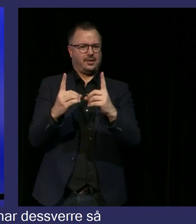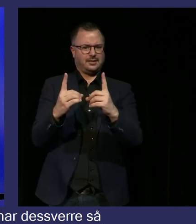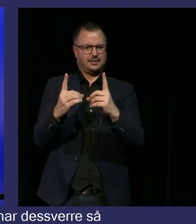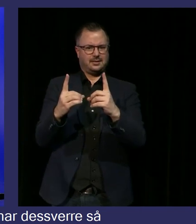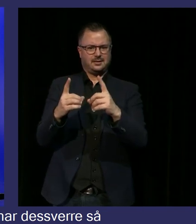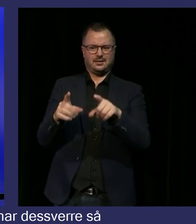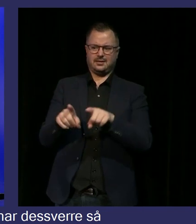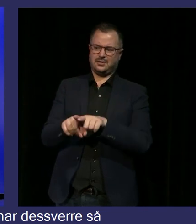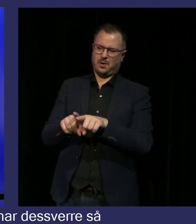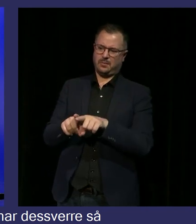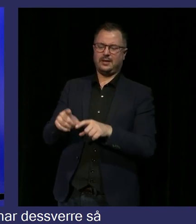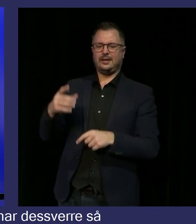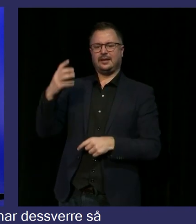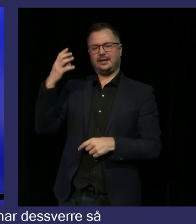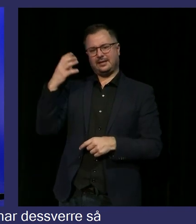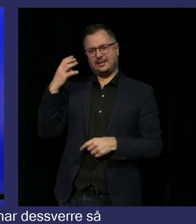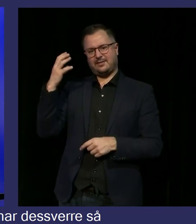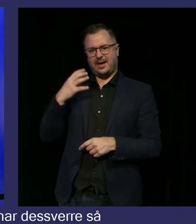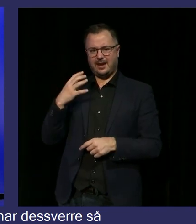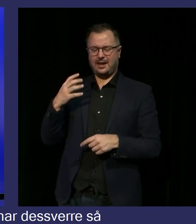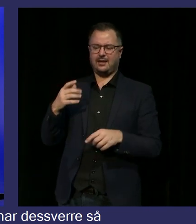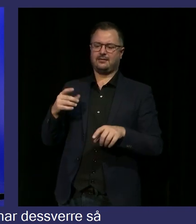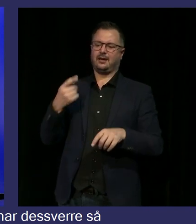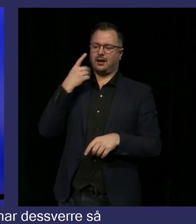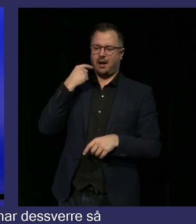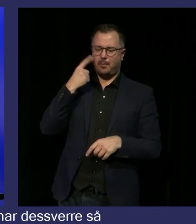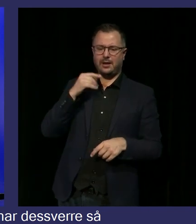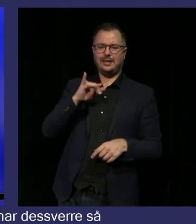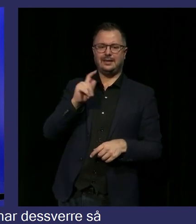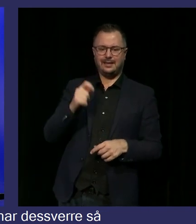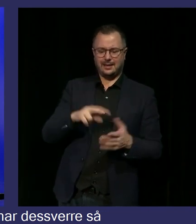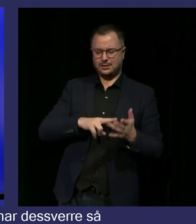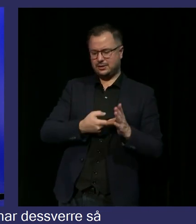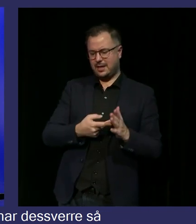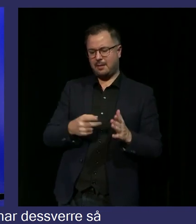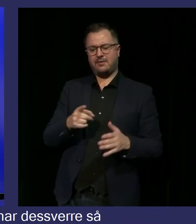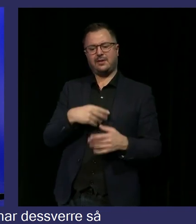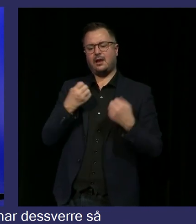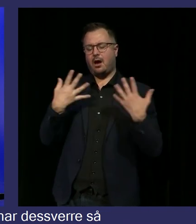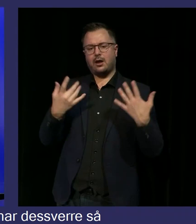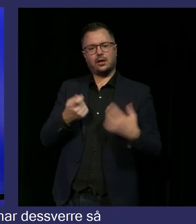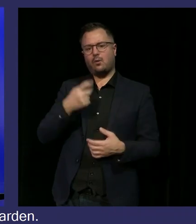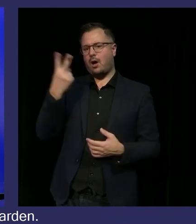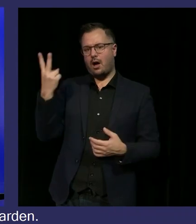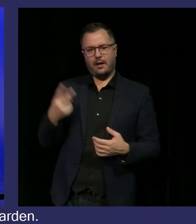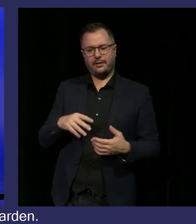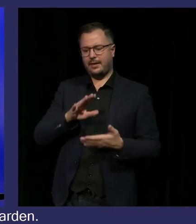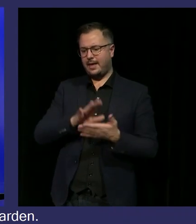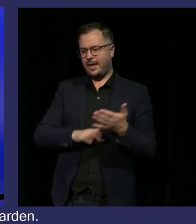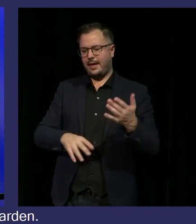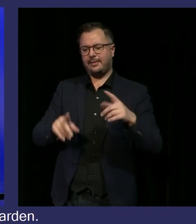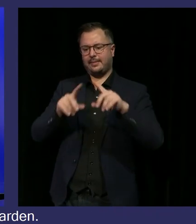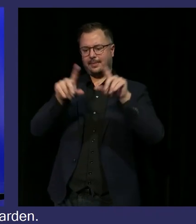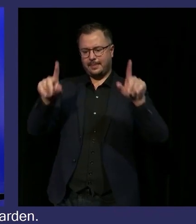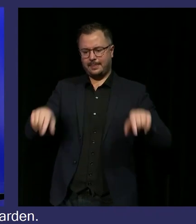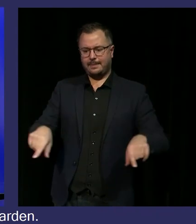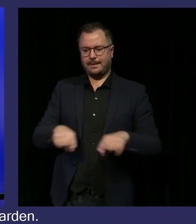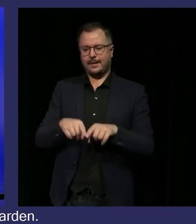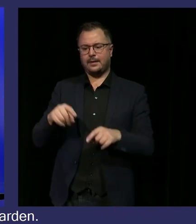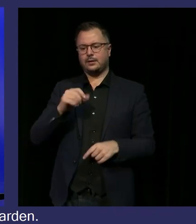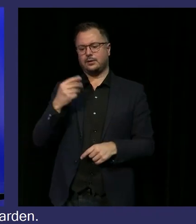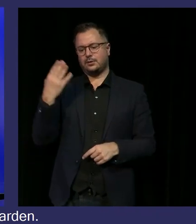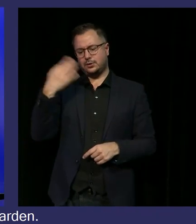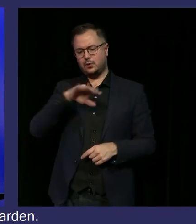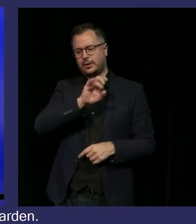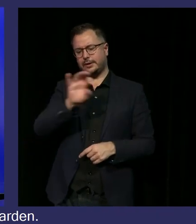vi dessverre så gamle IT-system, så vi klarer ikke noe annet enn hvitt ark, sort skrift. Det